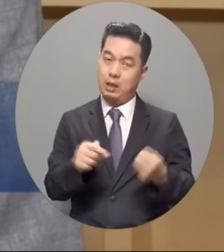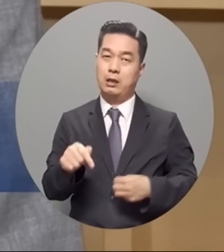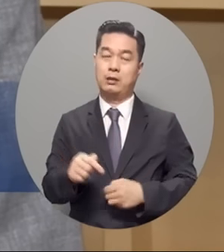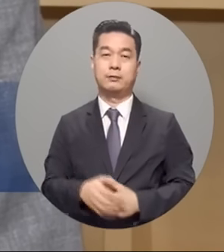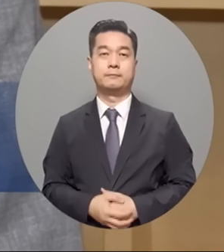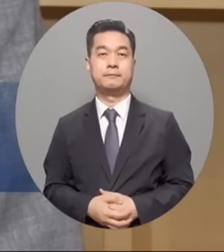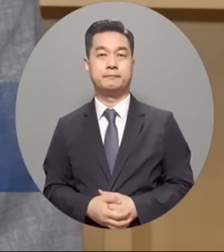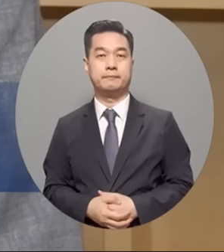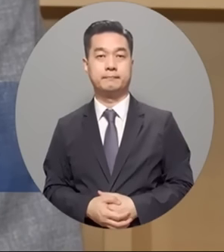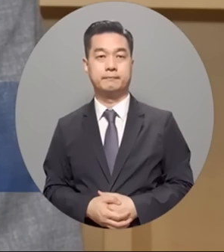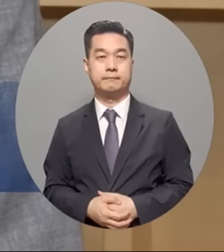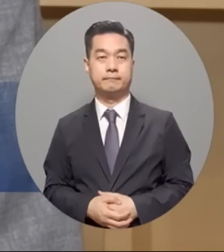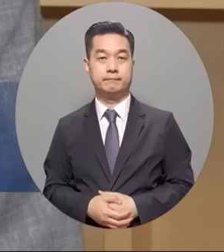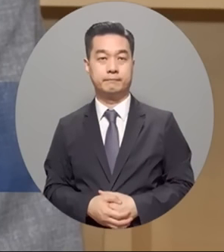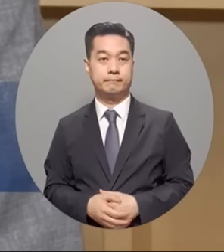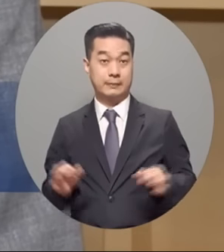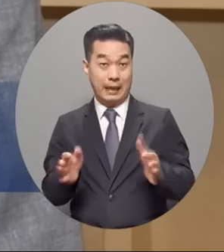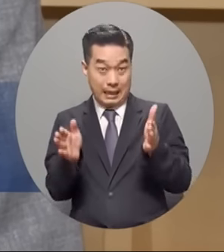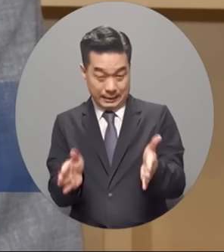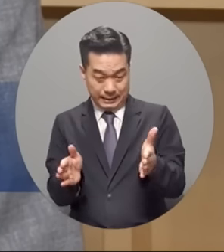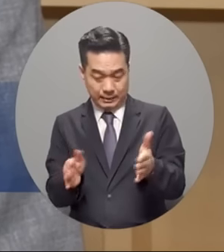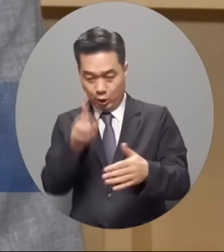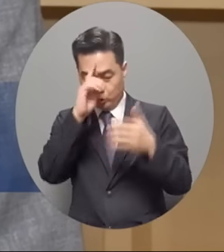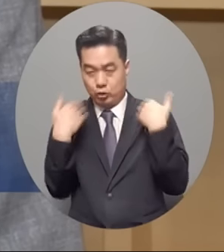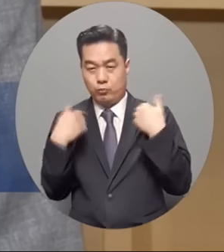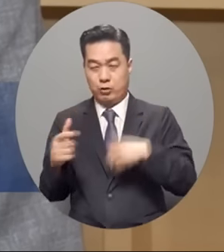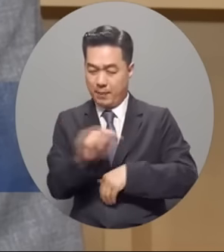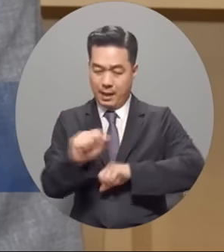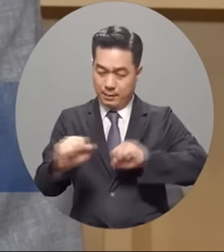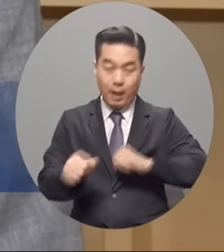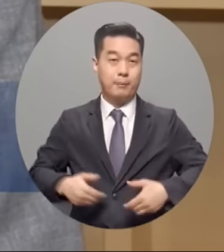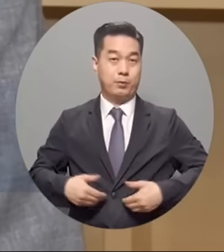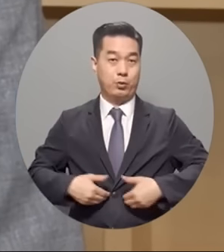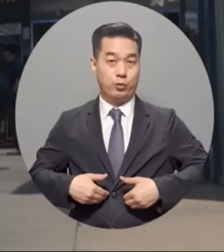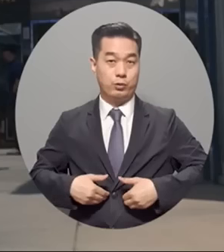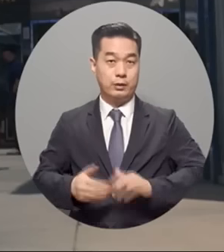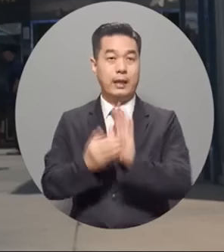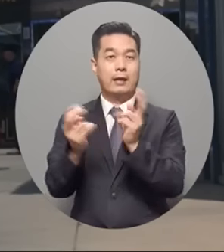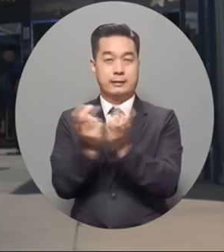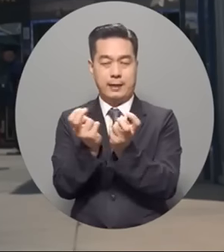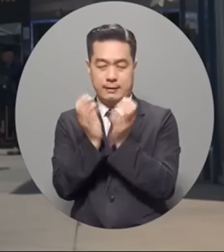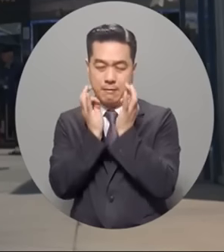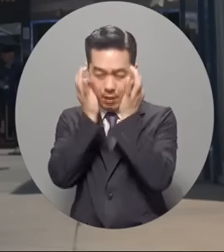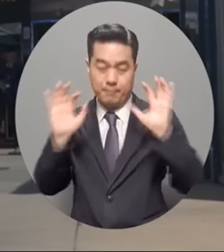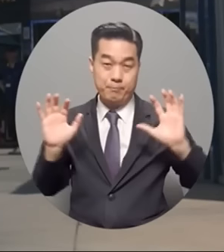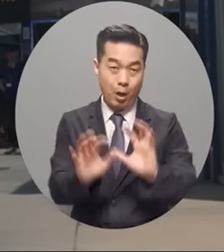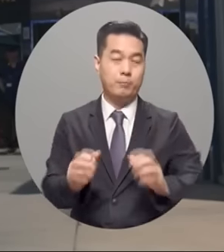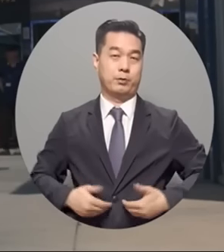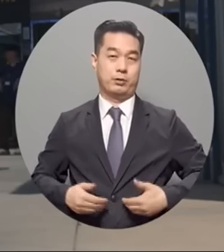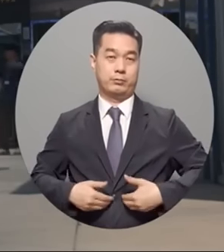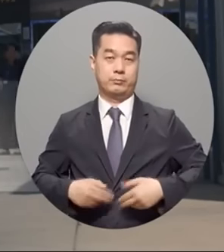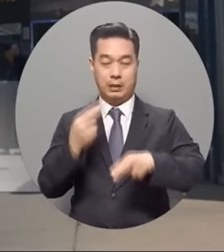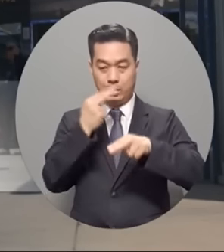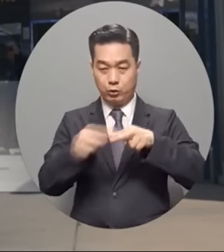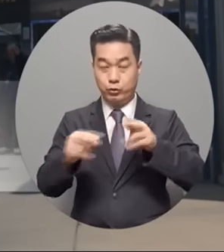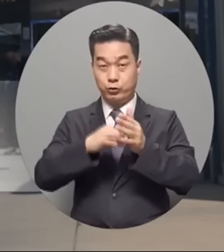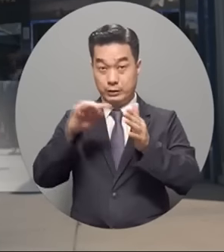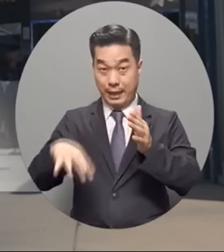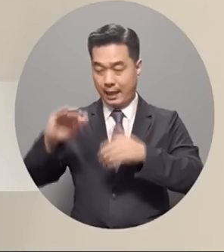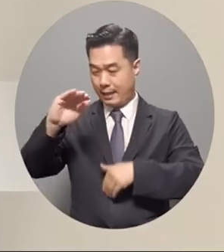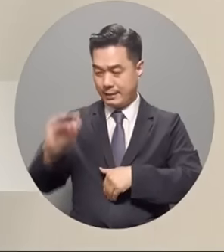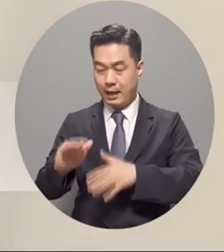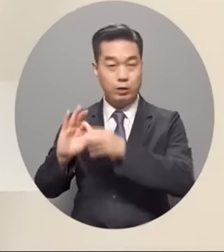보이고요. 단기적으로 정부가 할 수 있는 모든 대책들은 동원해야 되겠고. 정부는 유류세 인하도 유지하고